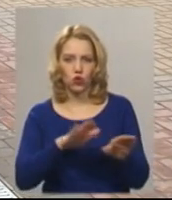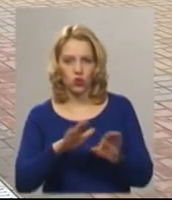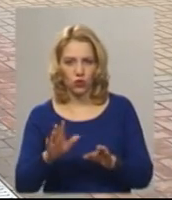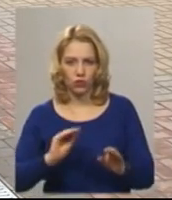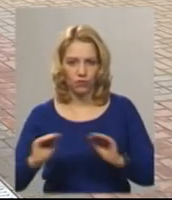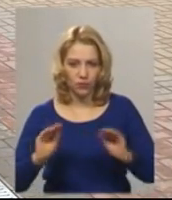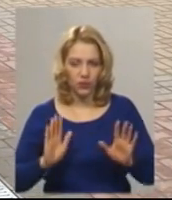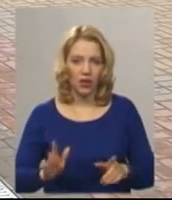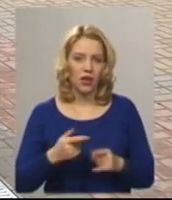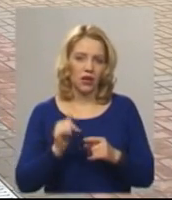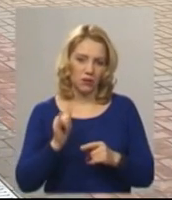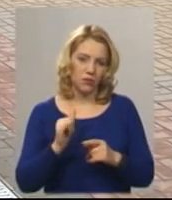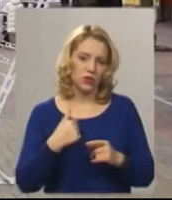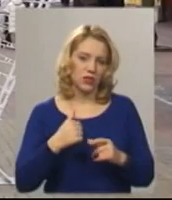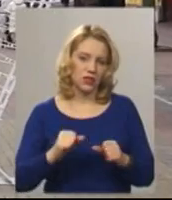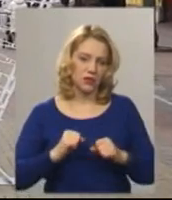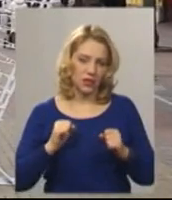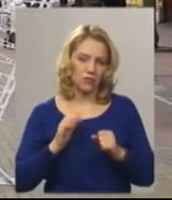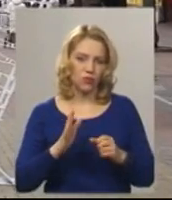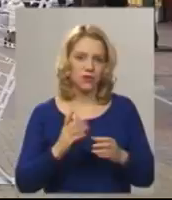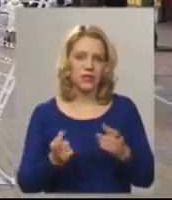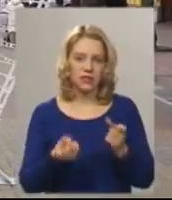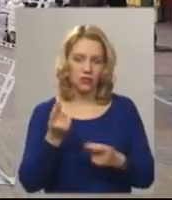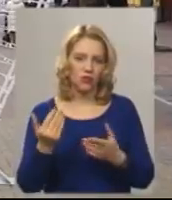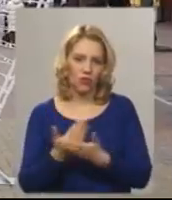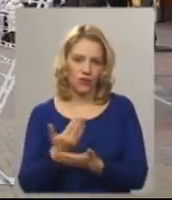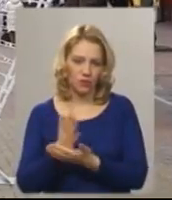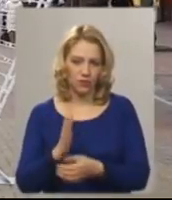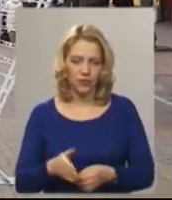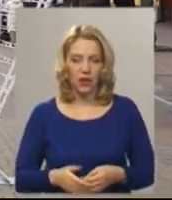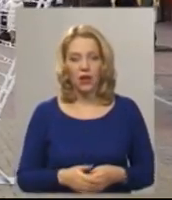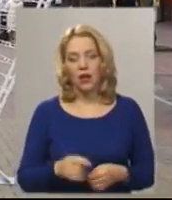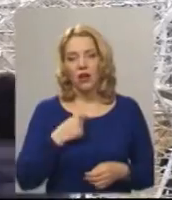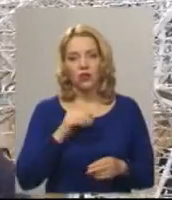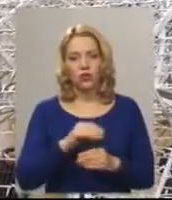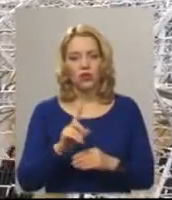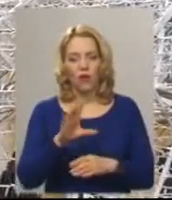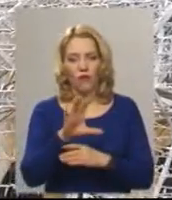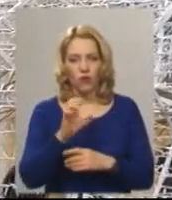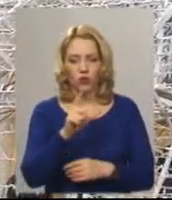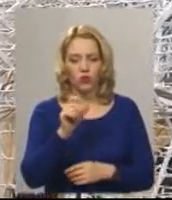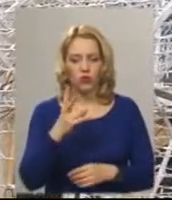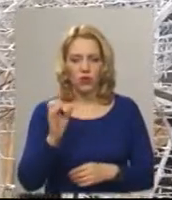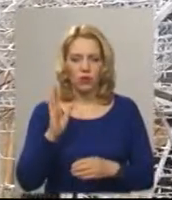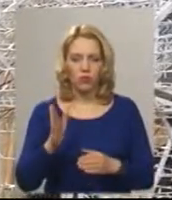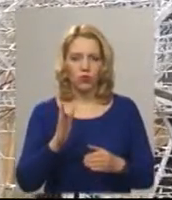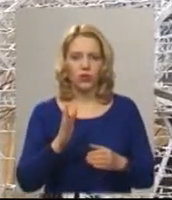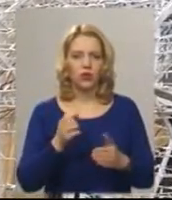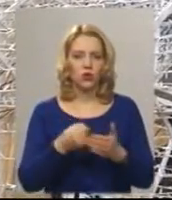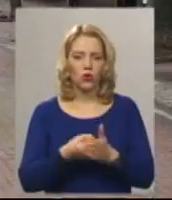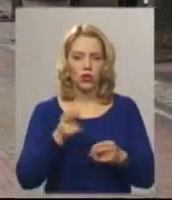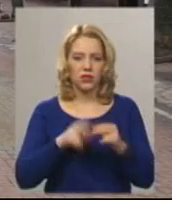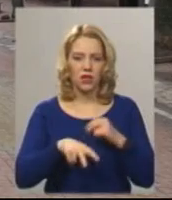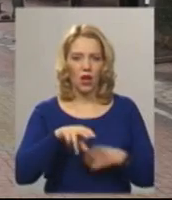будемо допрацьовувати, я думаю, і з'являться якісь нові. Артем Ромасюков додає, фотозона до Дня Валентина стоятиме до кінця лютого. Дмитро